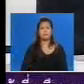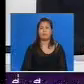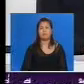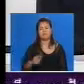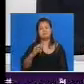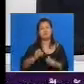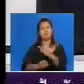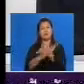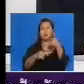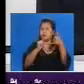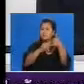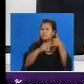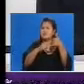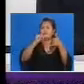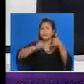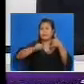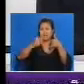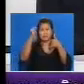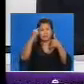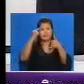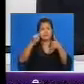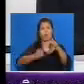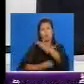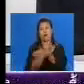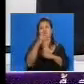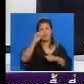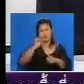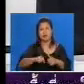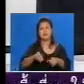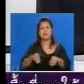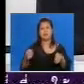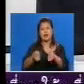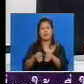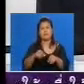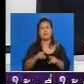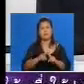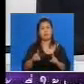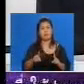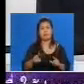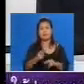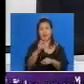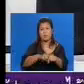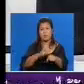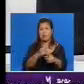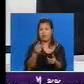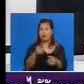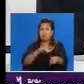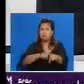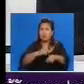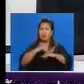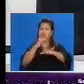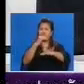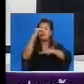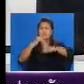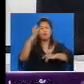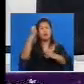ก็พดไปได้ครับ ผมคิดวาคอมัไม่ได้มมากที่เรีวมันอยู่ที่จะใชเวลาเทาไ่เทานั้นเองครับแตจำ